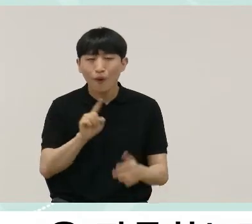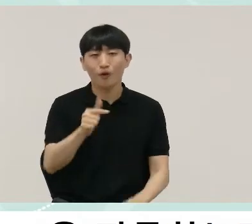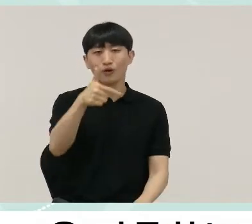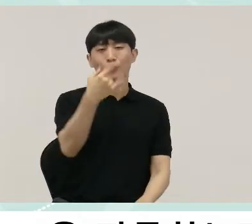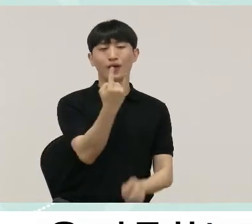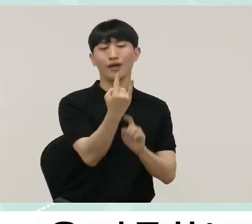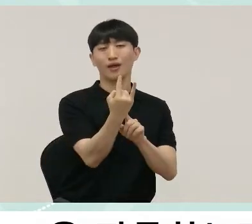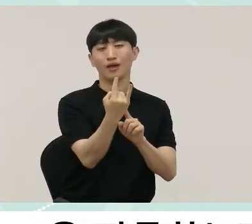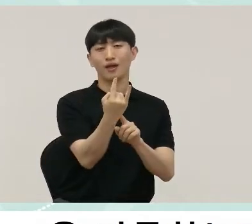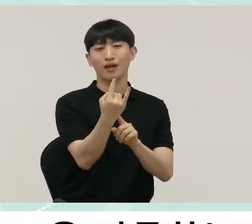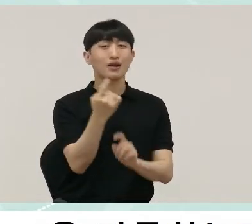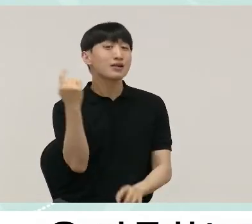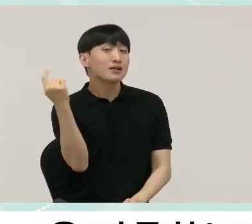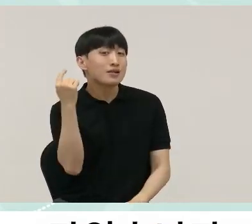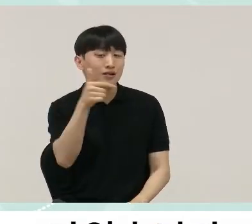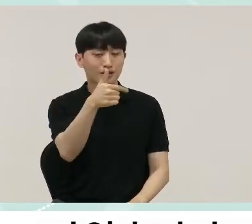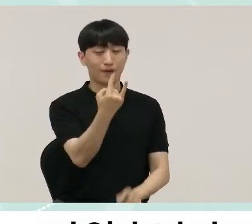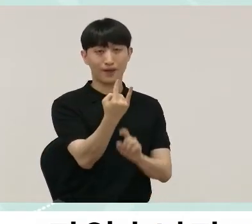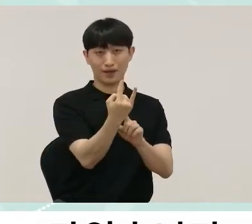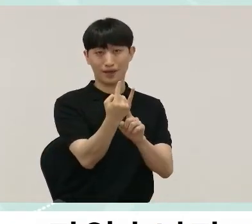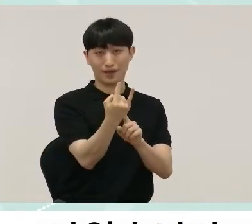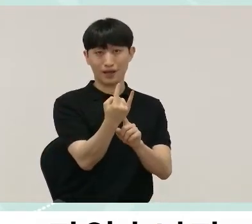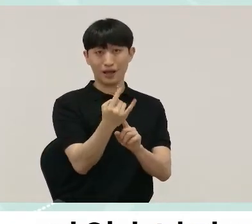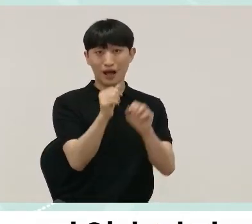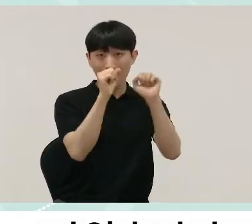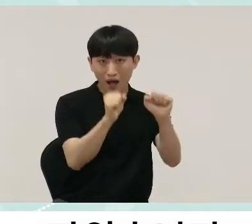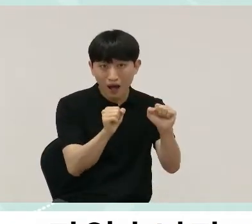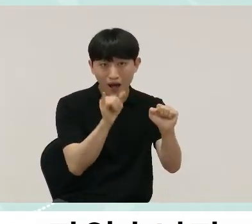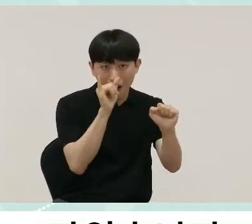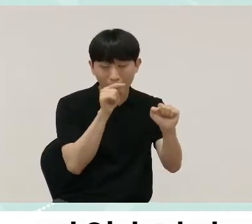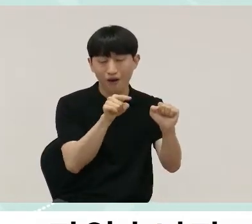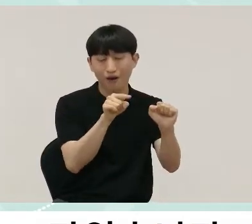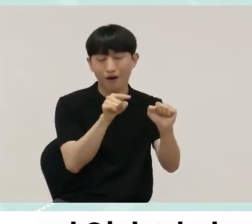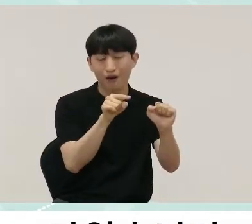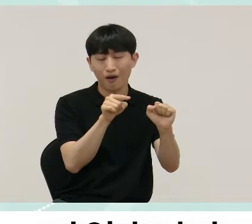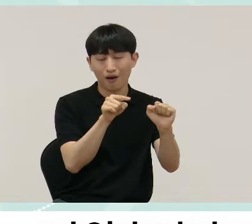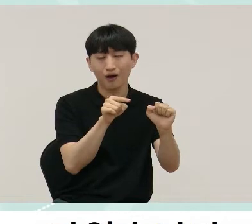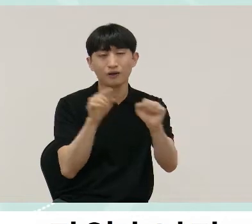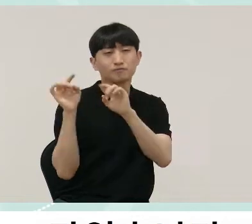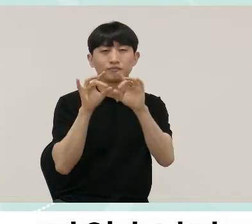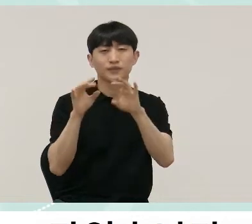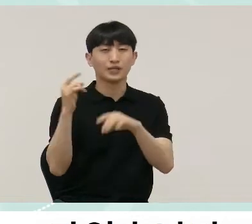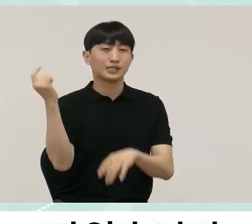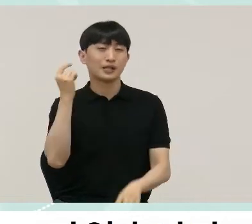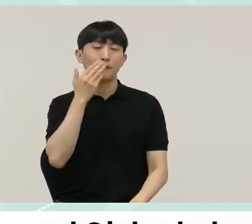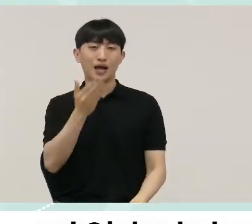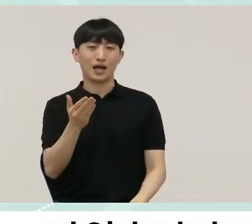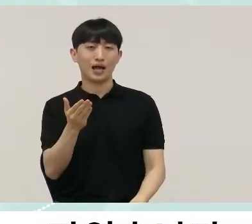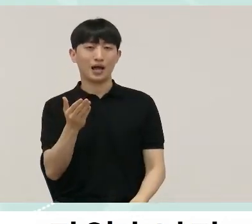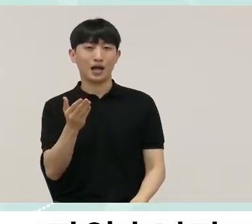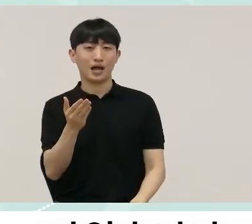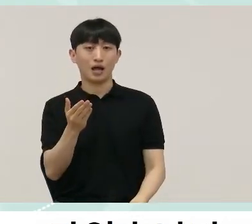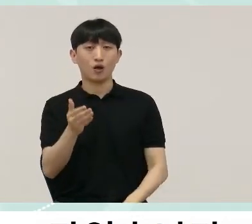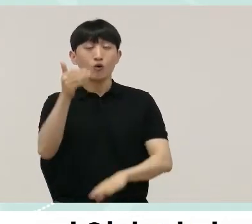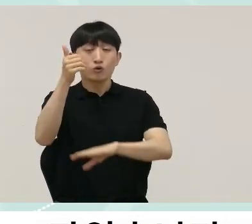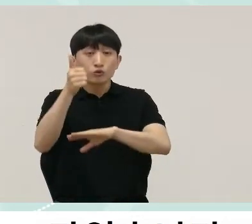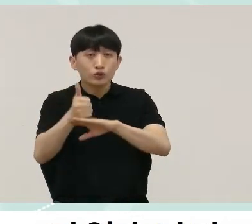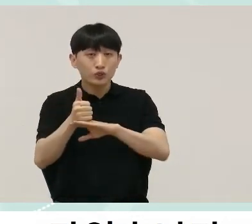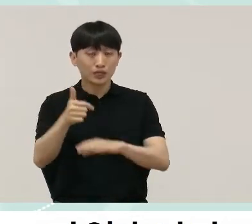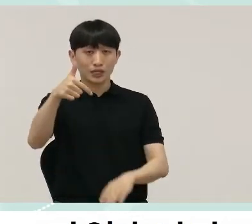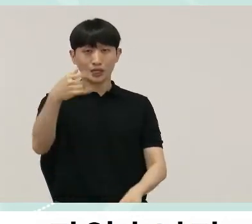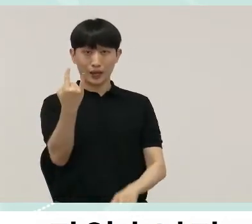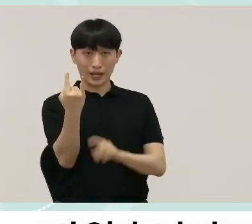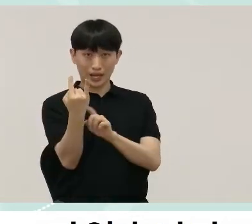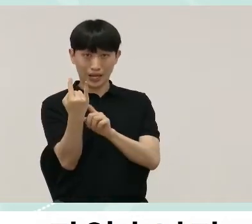청각뇌가 살아있어야지만 들을 수 있습니다. 즉 측두엽에 청각을 담당하는 뇌가